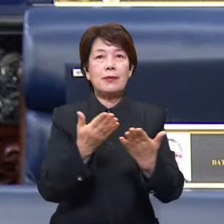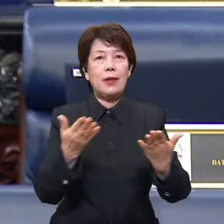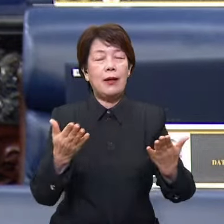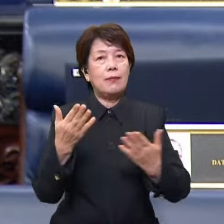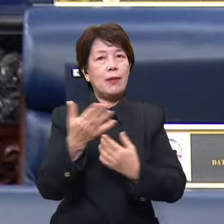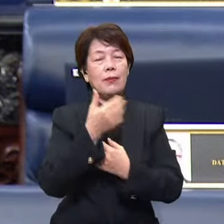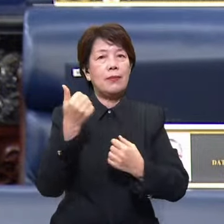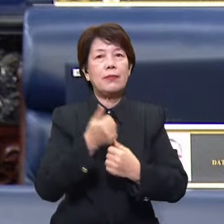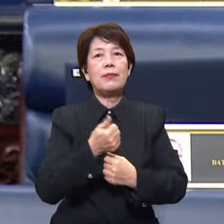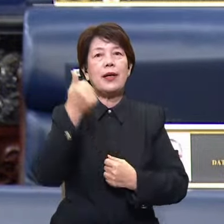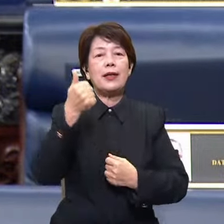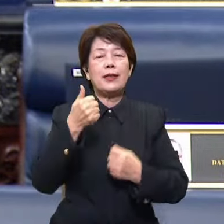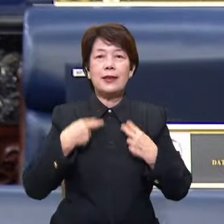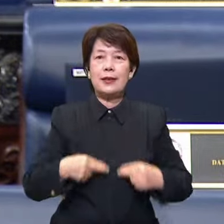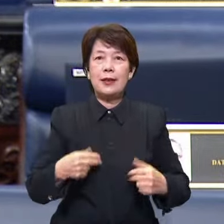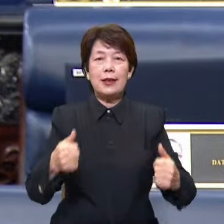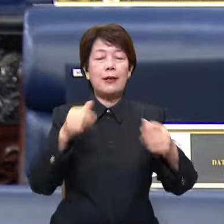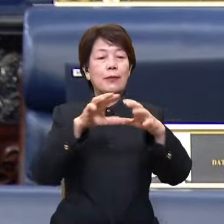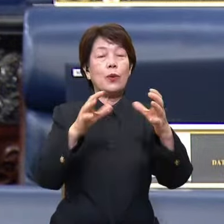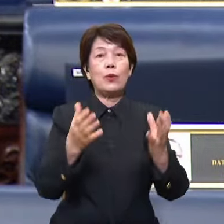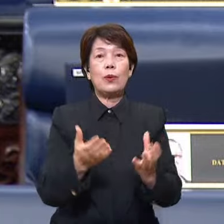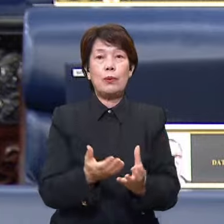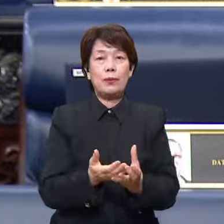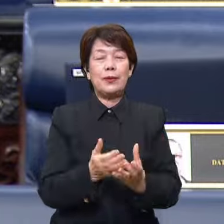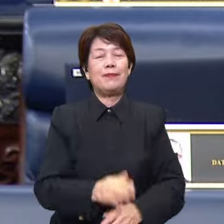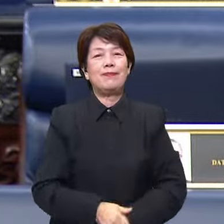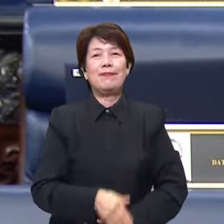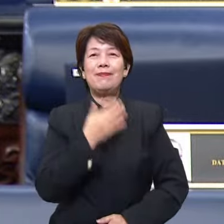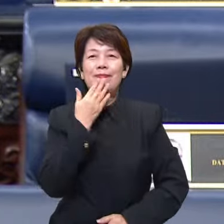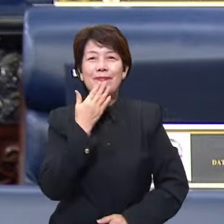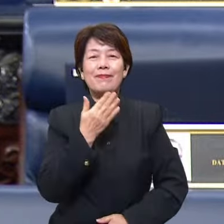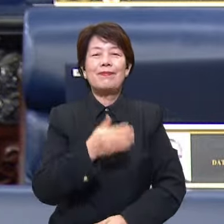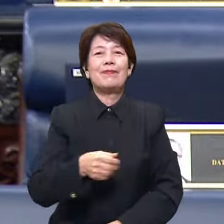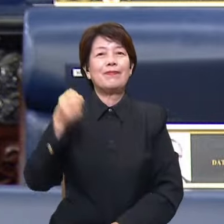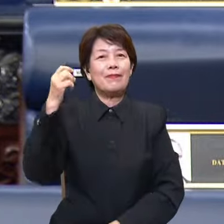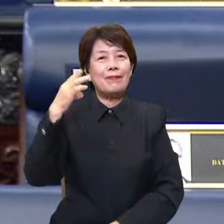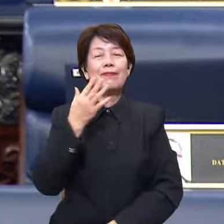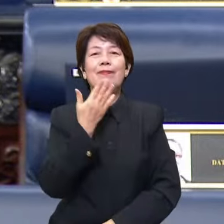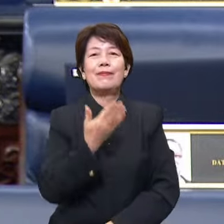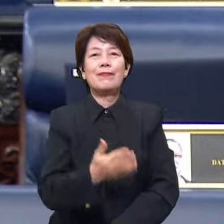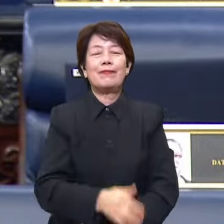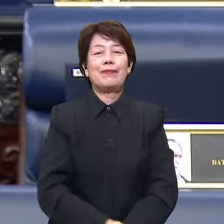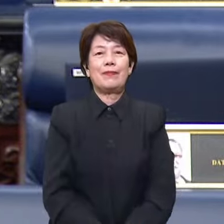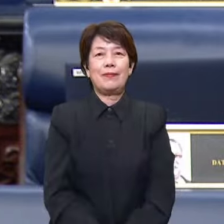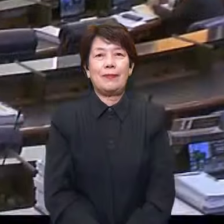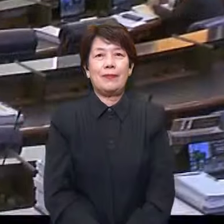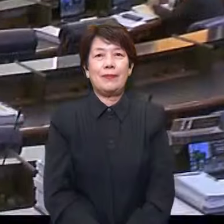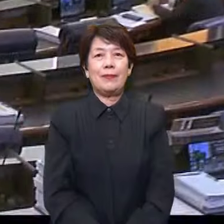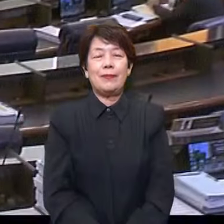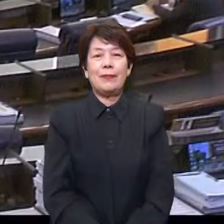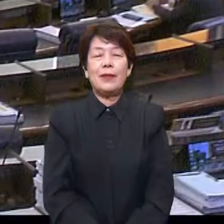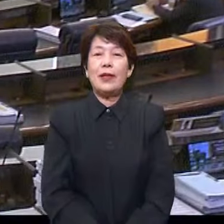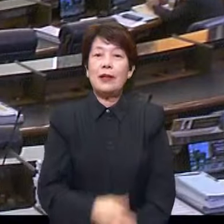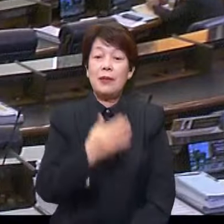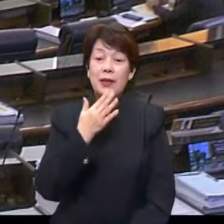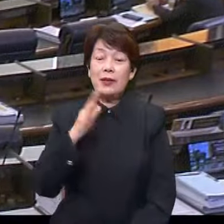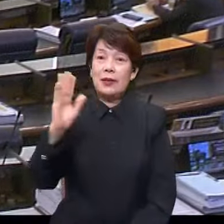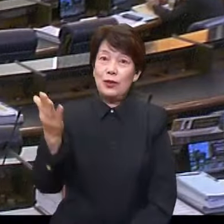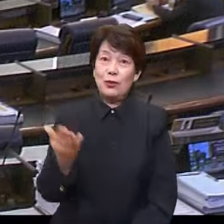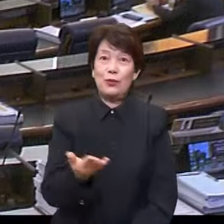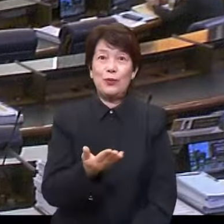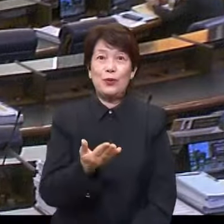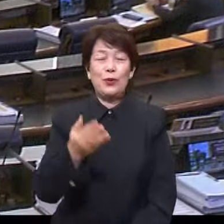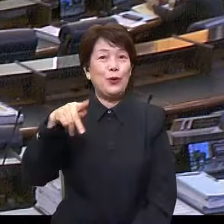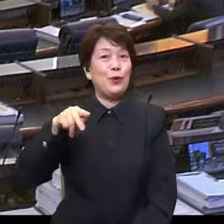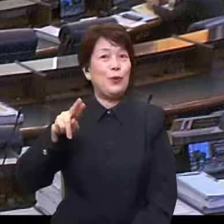terbaik kesihatan global, insyaAllah, Tan Sri. Begitu dahulu. Terima kasih. Baik, saya jemput